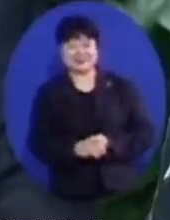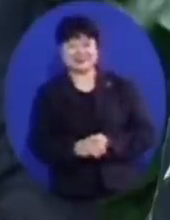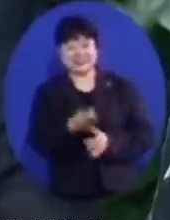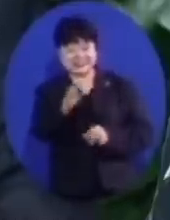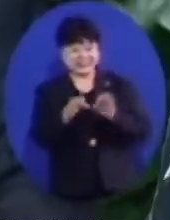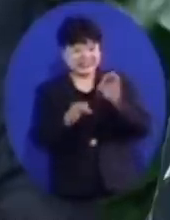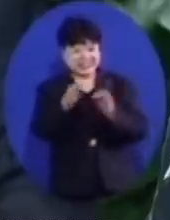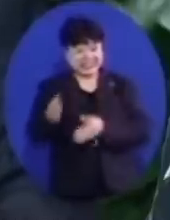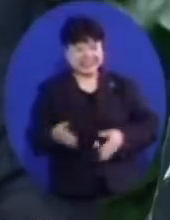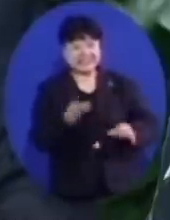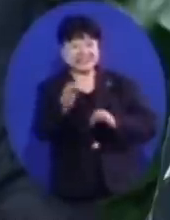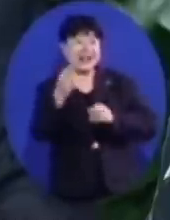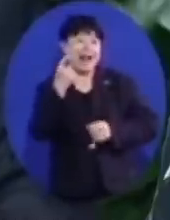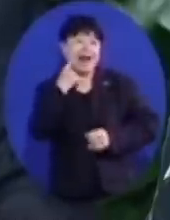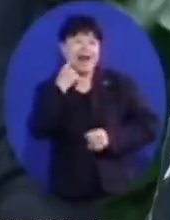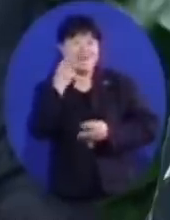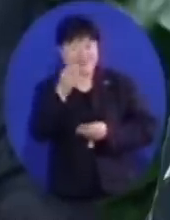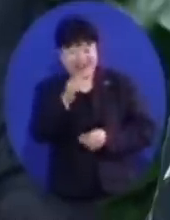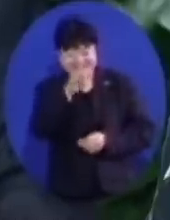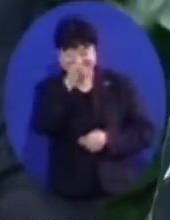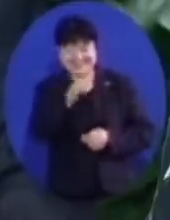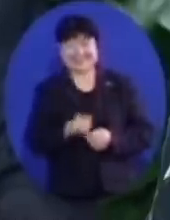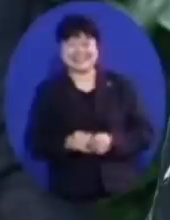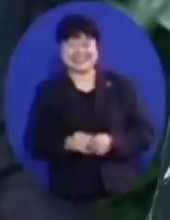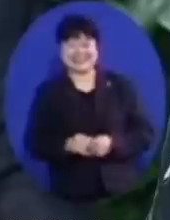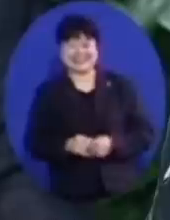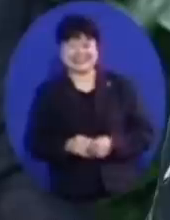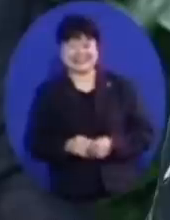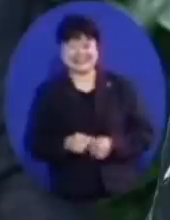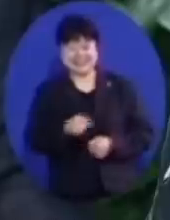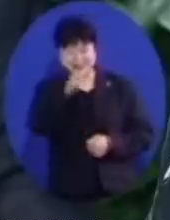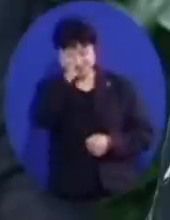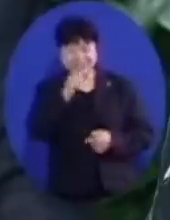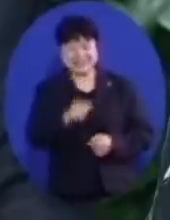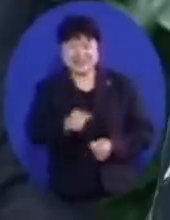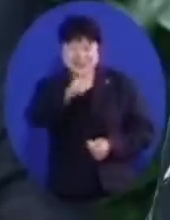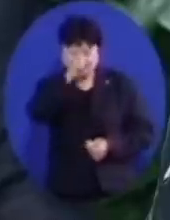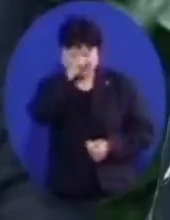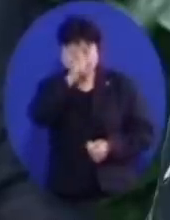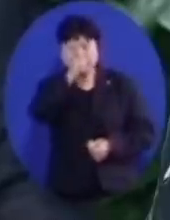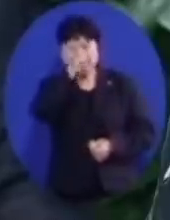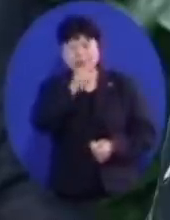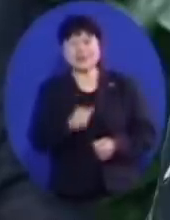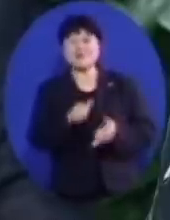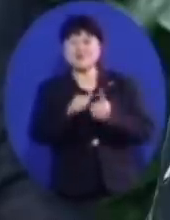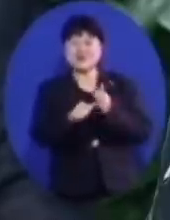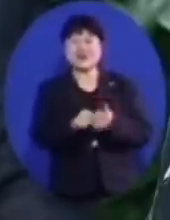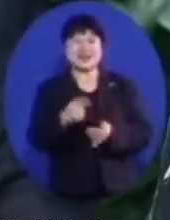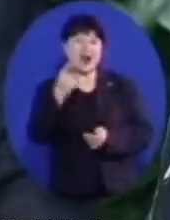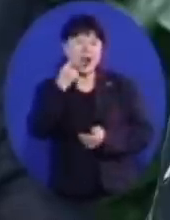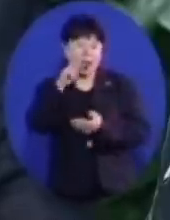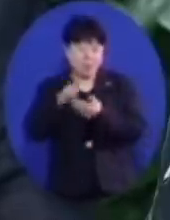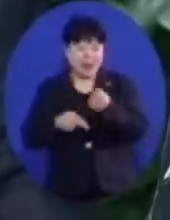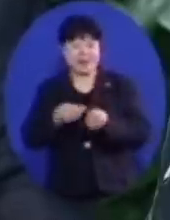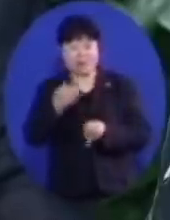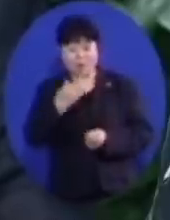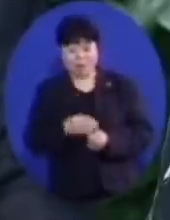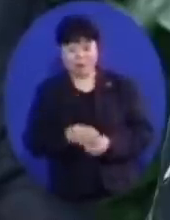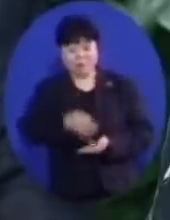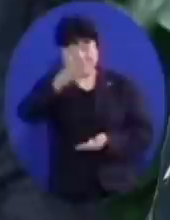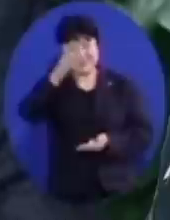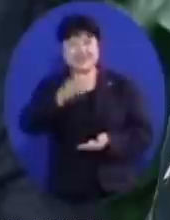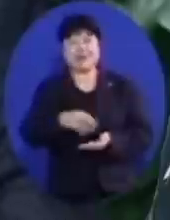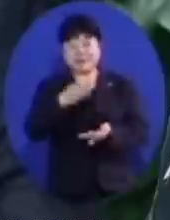노방장사를 할 때라면 거짓말을 많이 해야 됩니다 싱싱이자 싱싱하지도 않은데 싱싱한 물건이라고 하고 비싸게